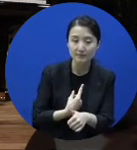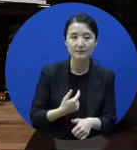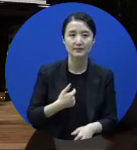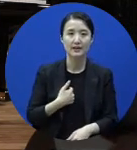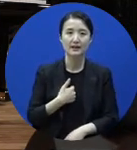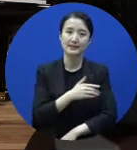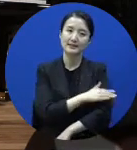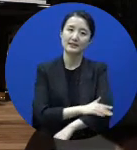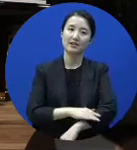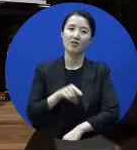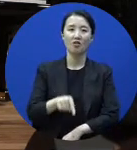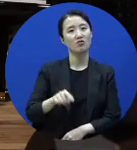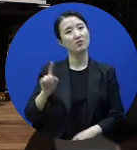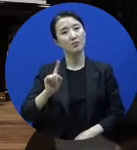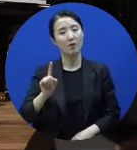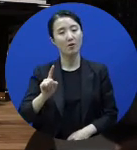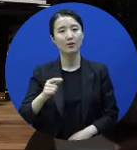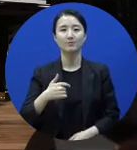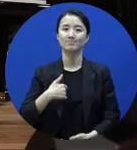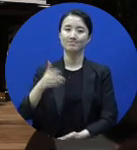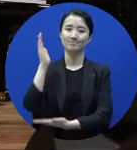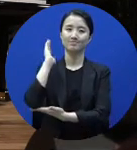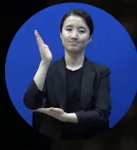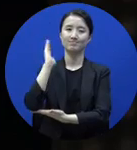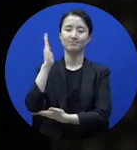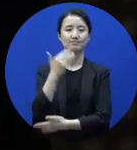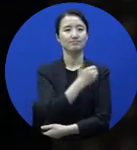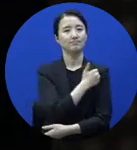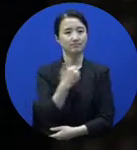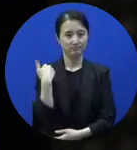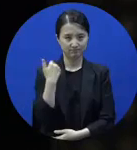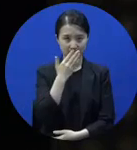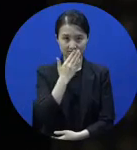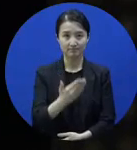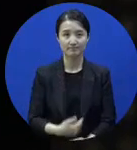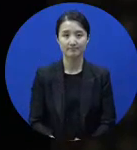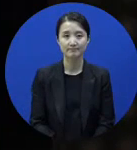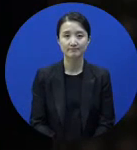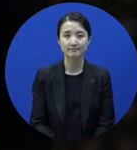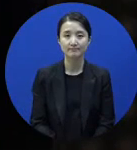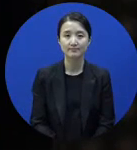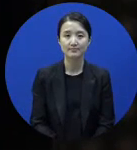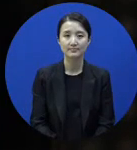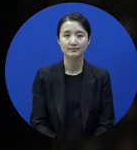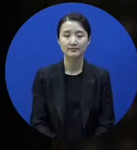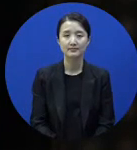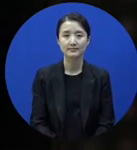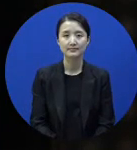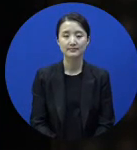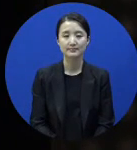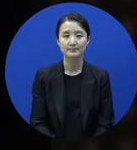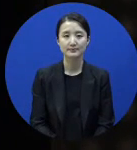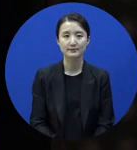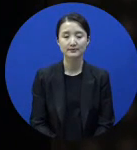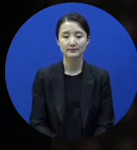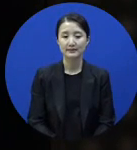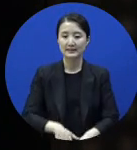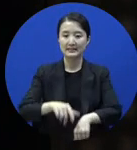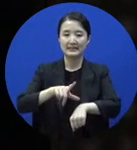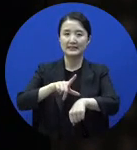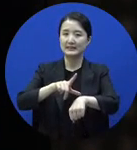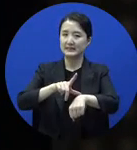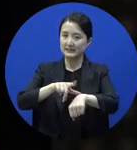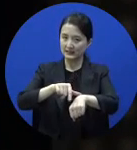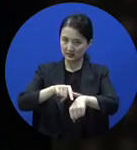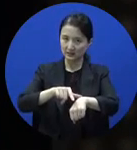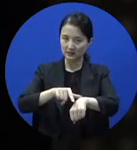남 앞에서 하나씩 이야기하지 않을까 싶어요. 그래서 시간을 낸다라는 자체는 어떤 시간을 내느냐가 이제